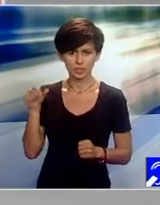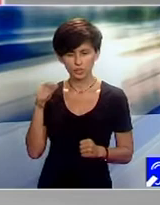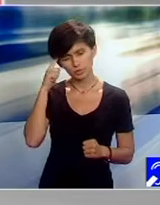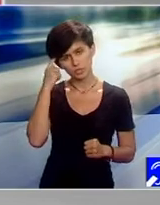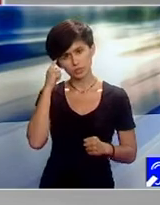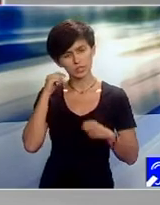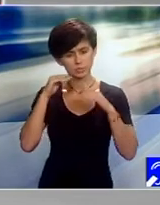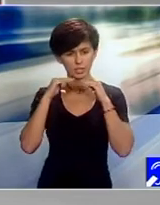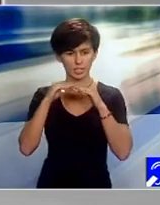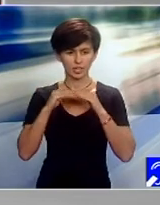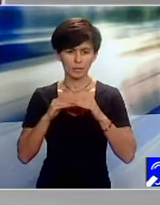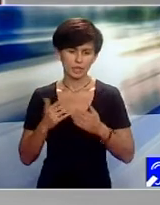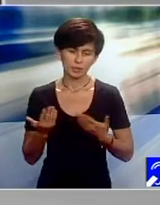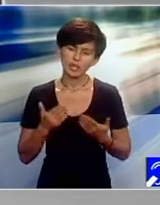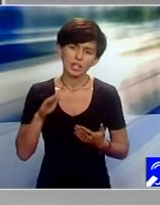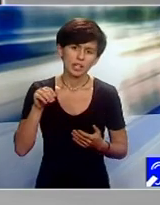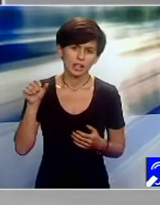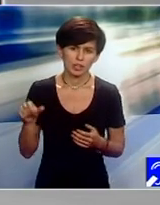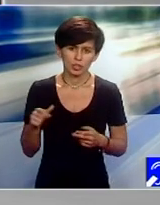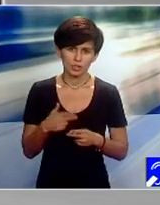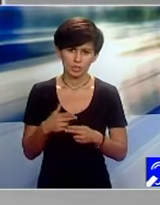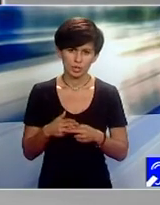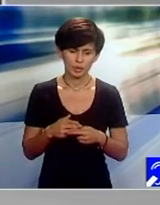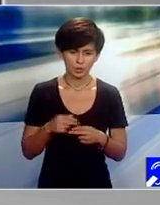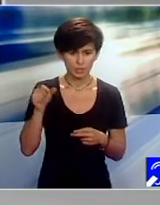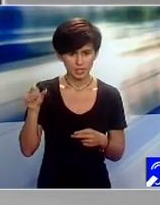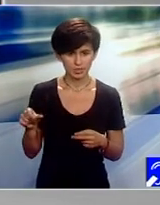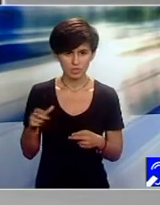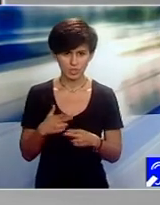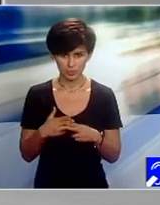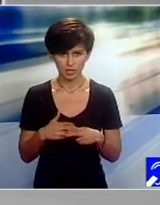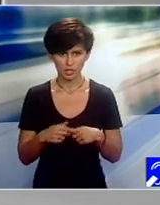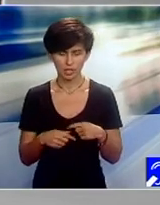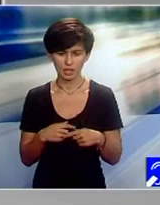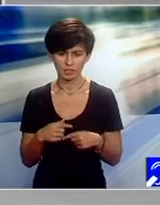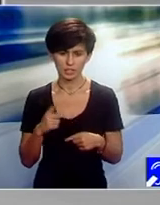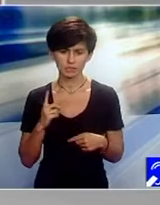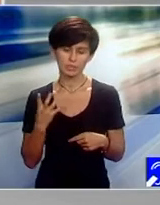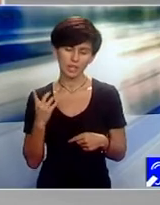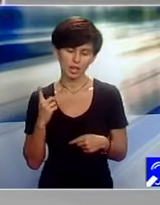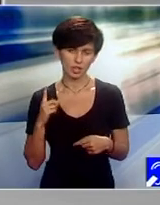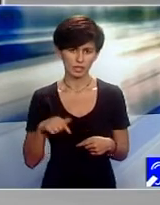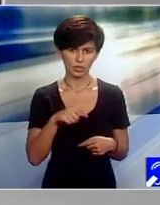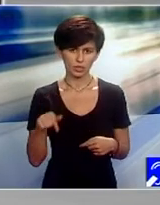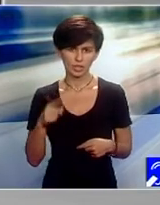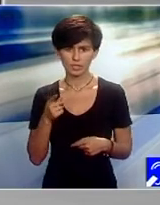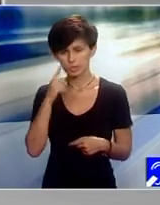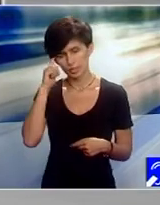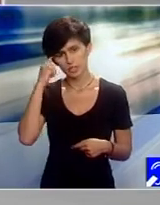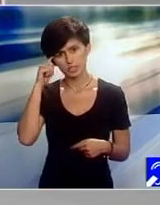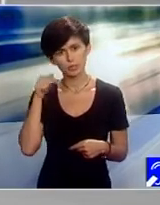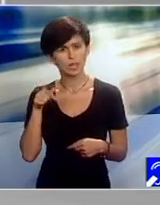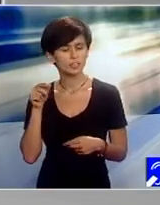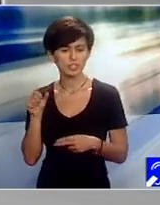cu Alzheimer, dar noi ce trebuie să știm despre boala Alzheimer este că debutează